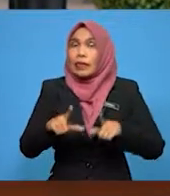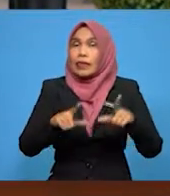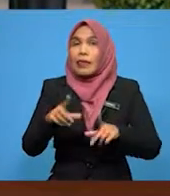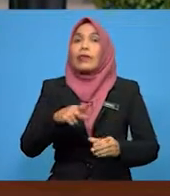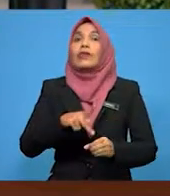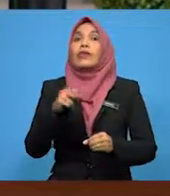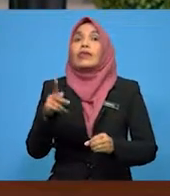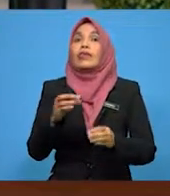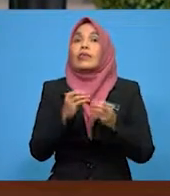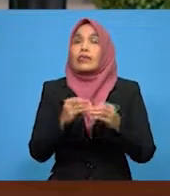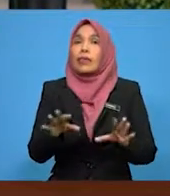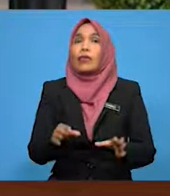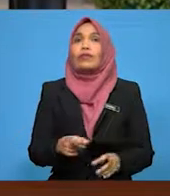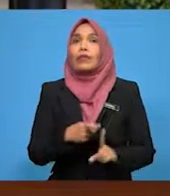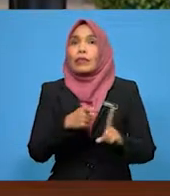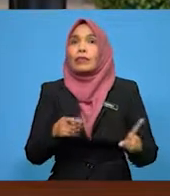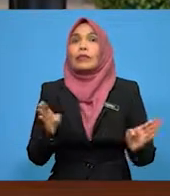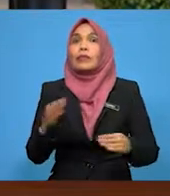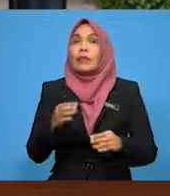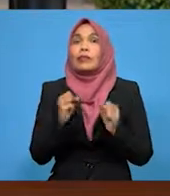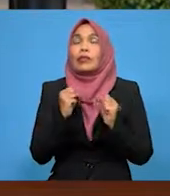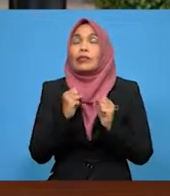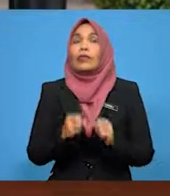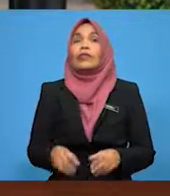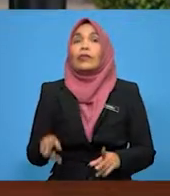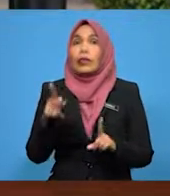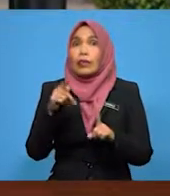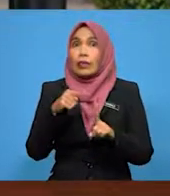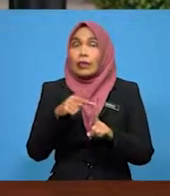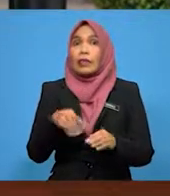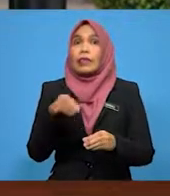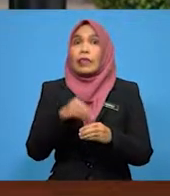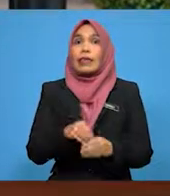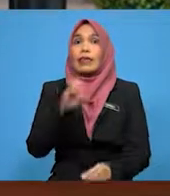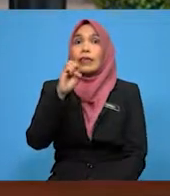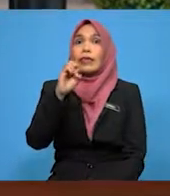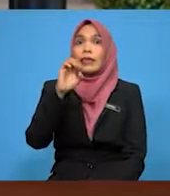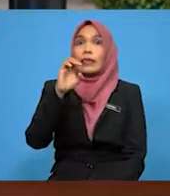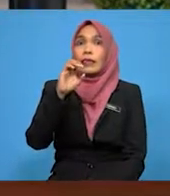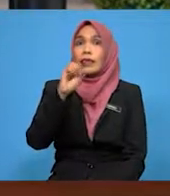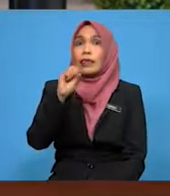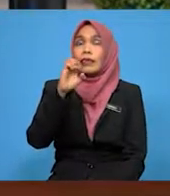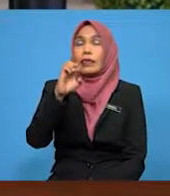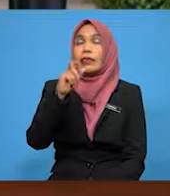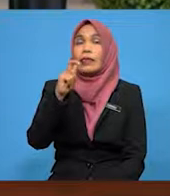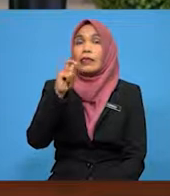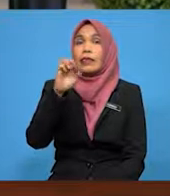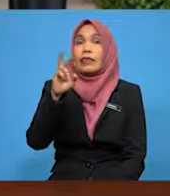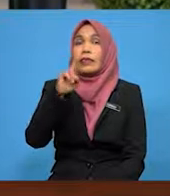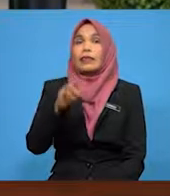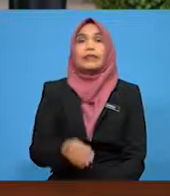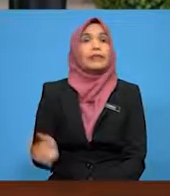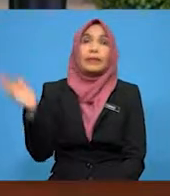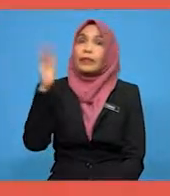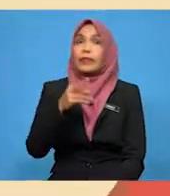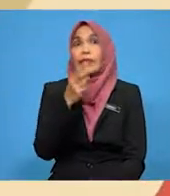mengeluarkan telur tetasan dari bilik sejuk ke dalam seta. Mari kita sama-sama menonton video